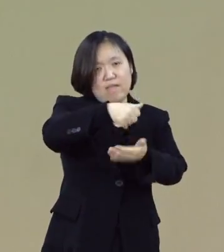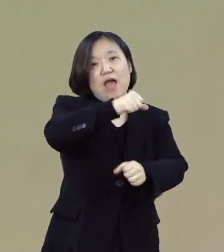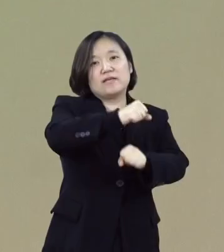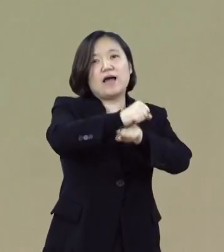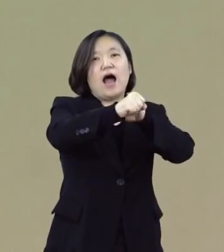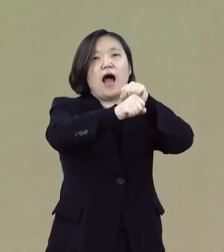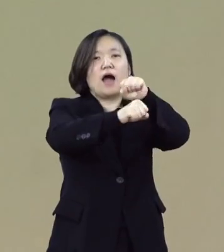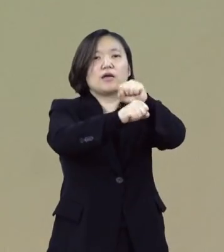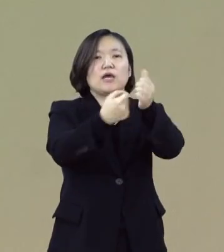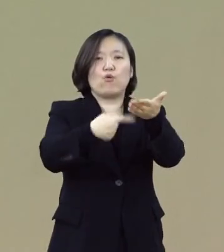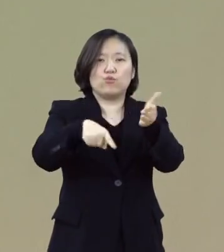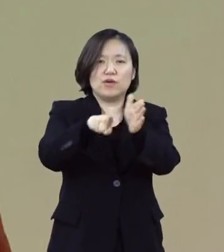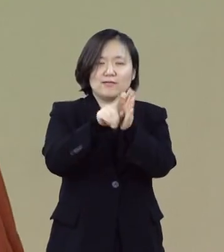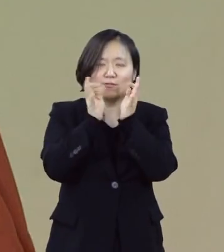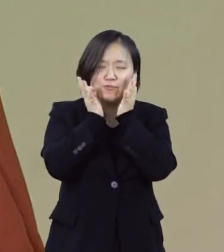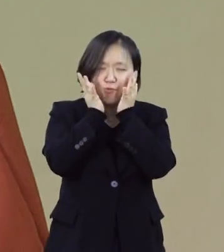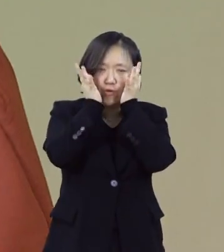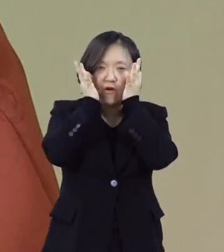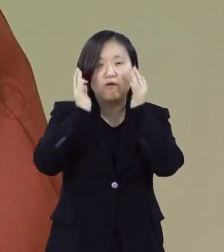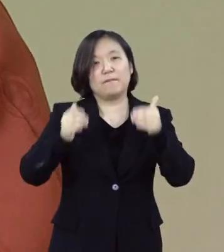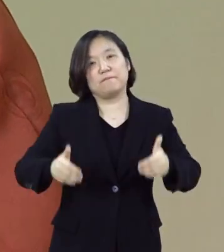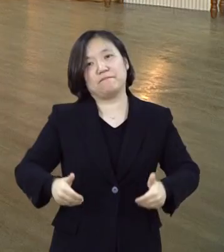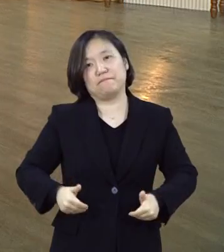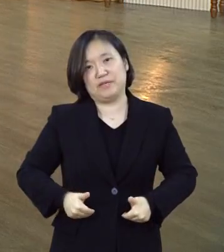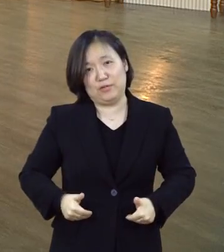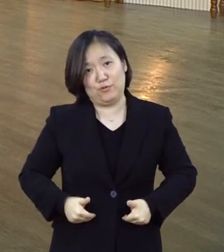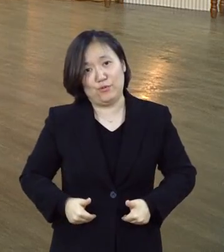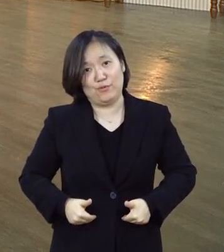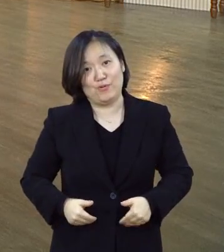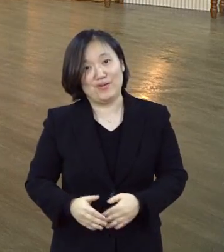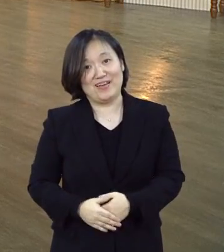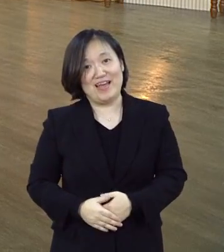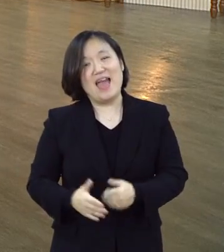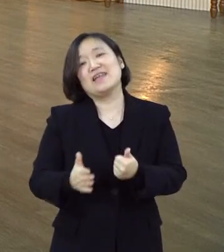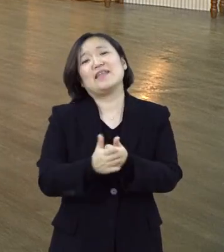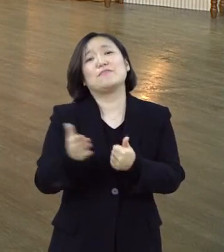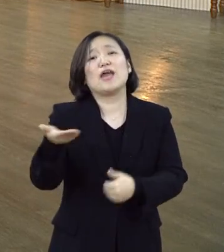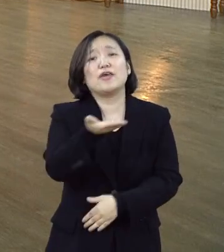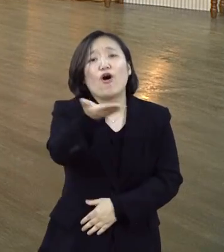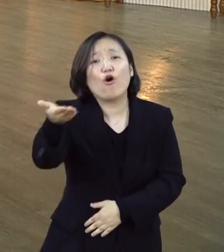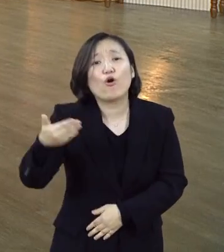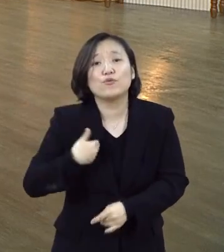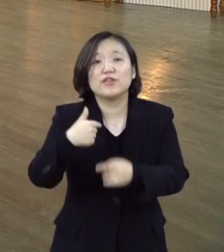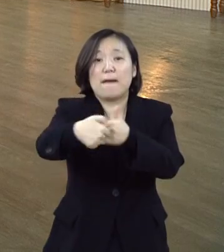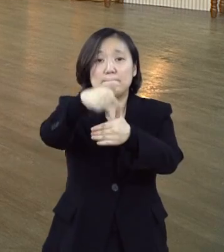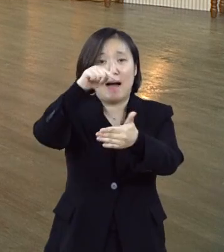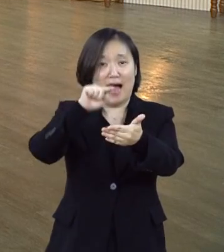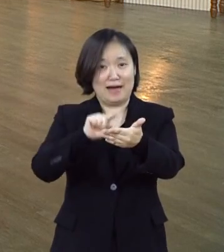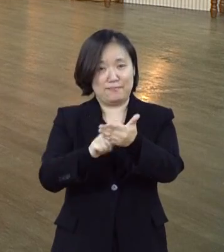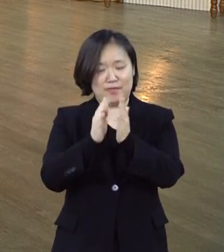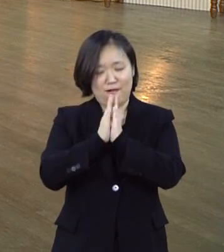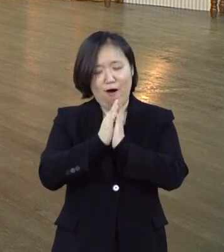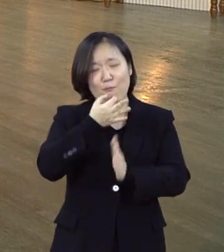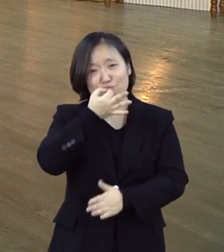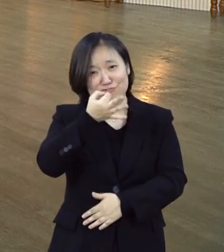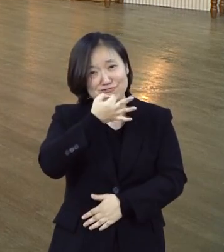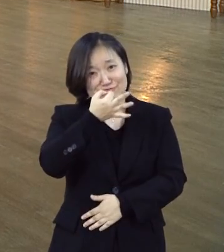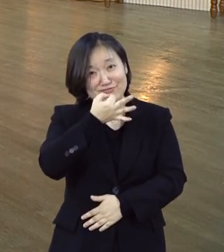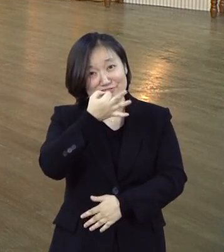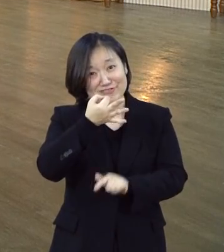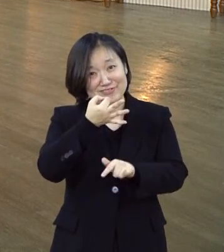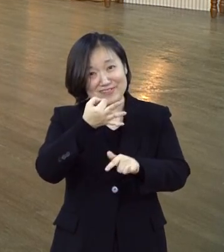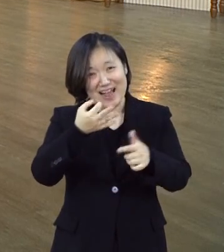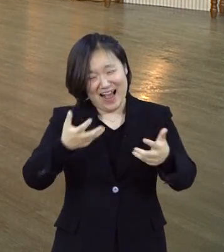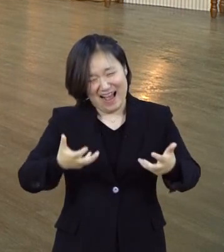있도록 노력해야 됩니다. 늘 마음자리에 염불의 에너지가 꽉 찰 수